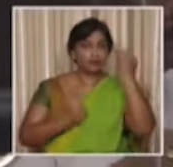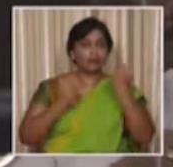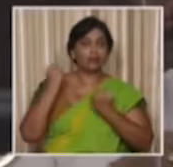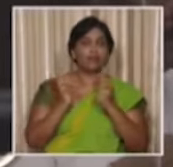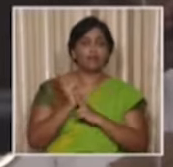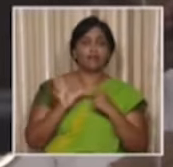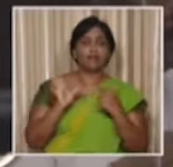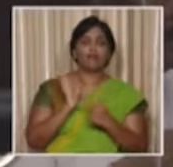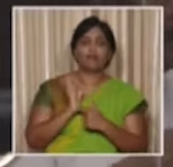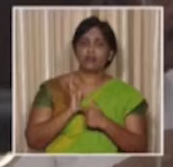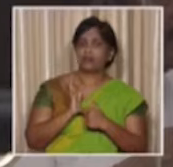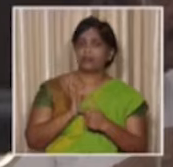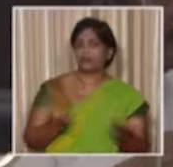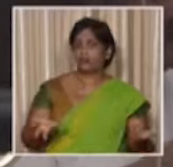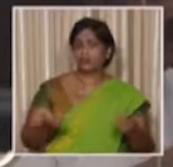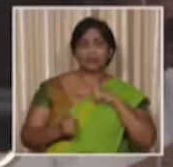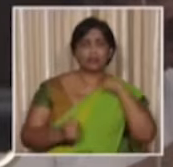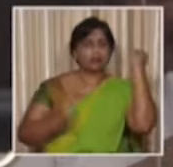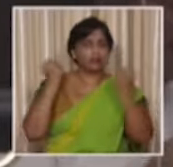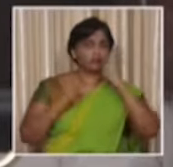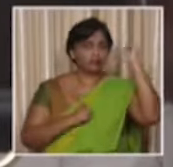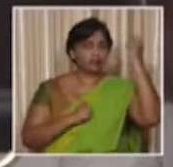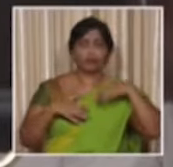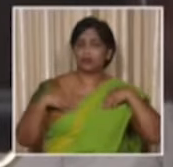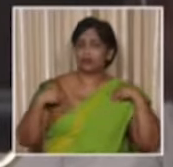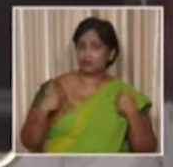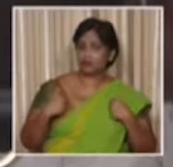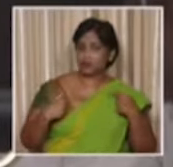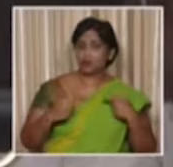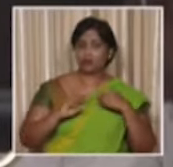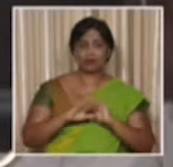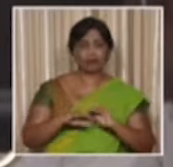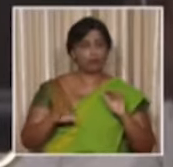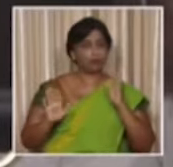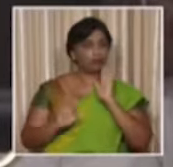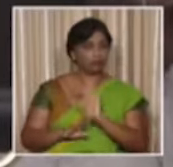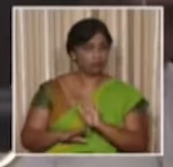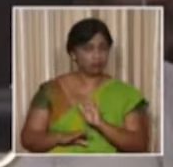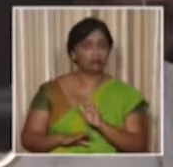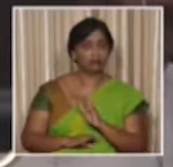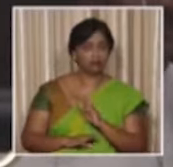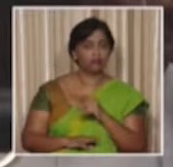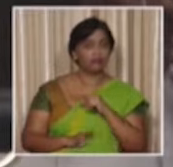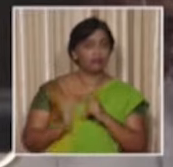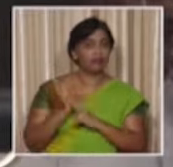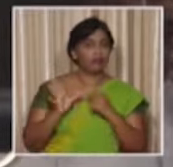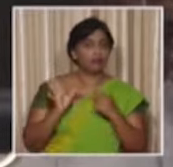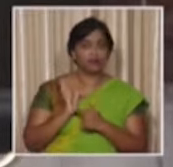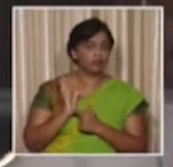වලටත් වැට් එක ගහන්න හදනවා. ඉතින් ගිලන් රථ ඒ වගේ සෞඛ්‍ය සහ දරුවන් වෙනුවෙන් තියෙන දේවල් වල වැට්